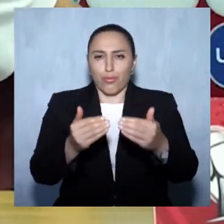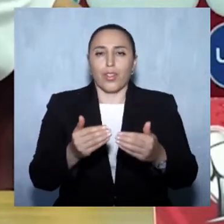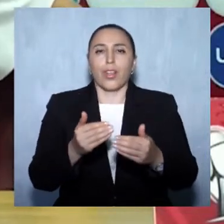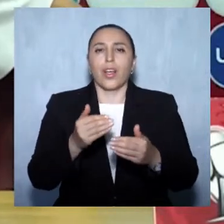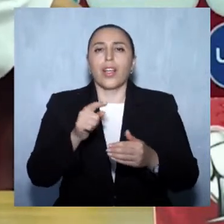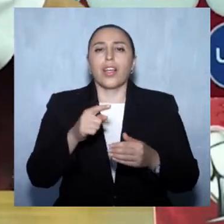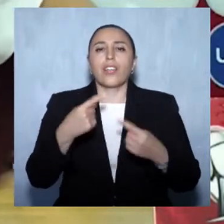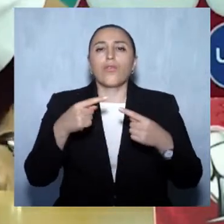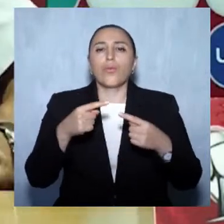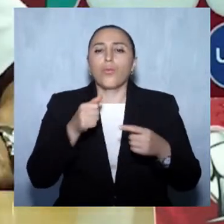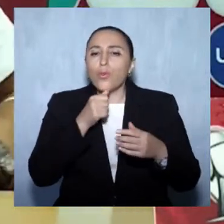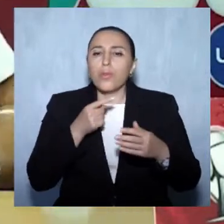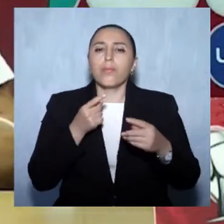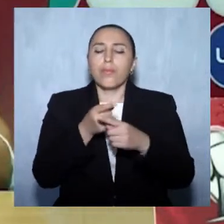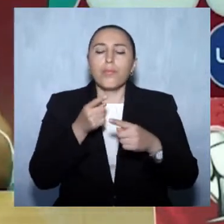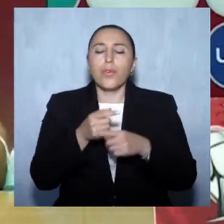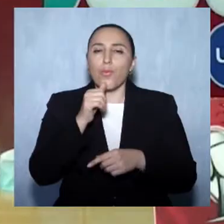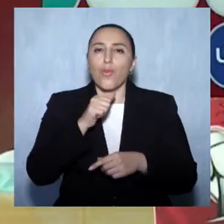դարպասը։